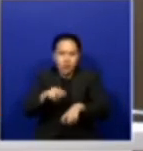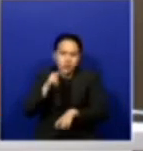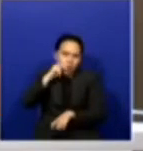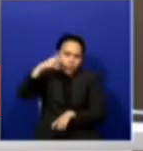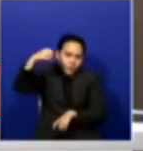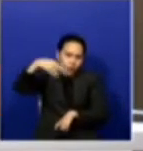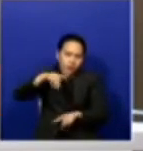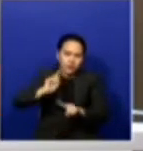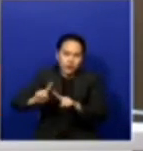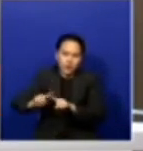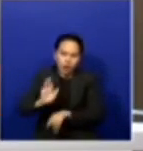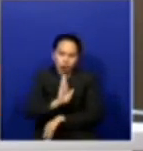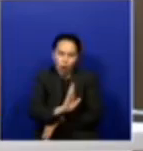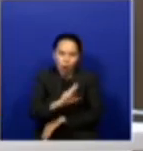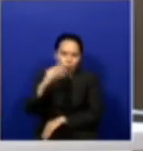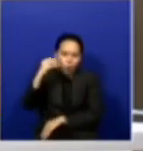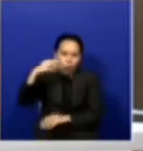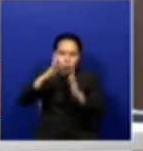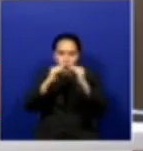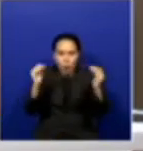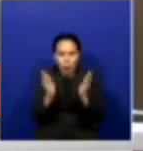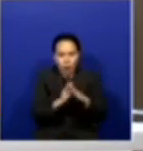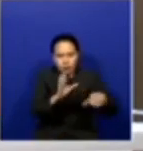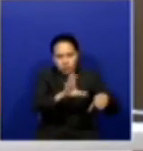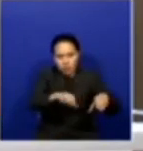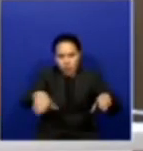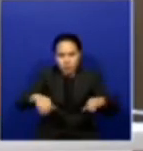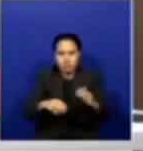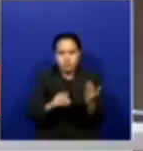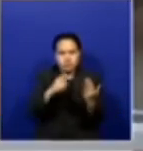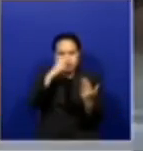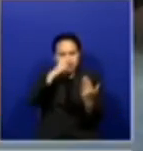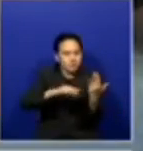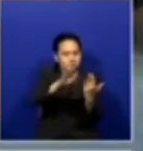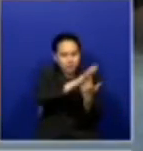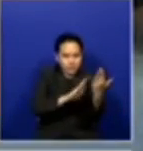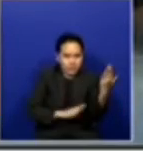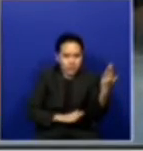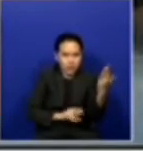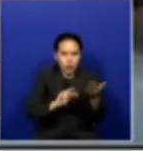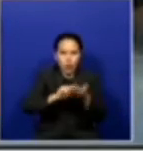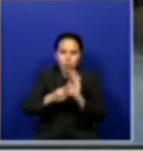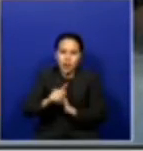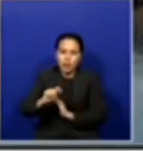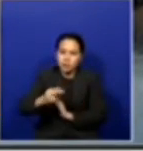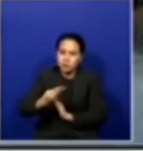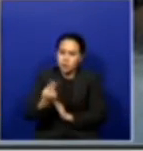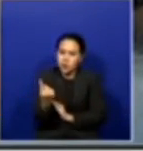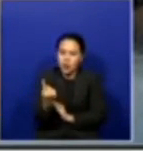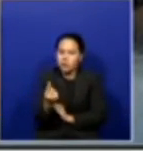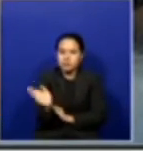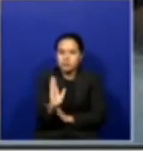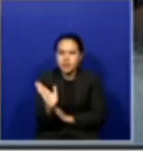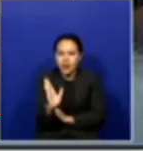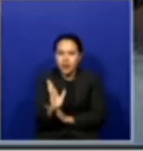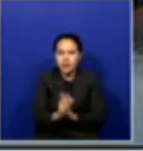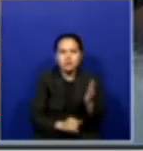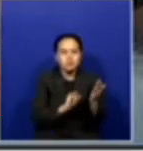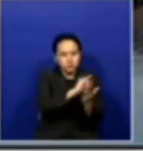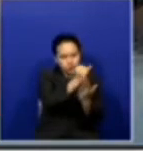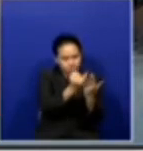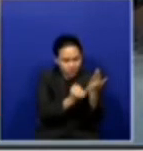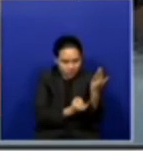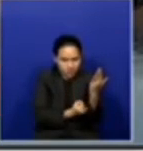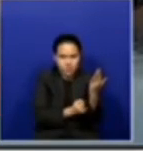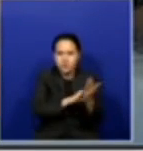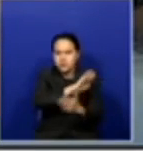วาอารามต่างๆทั่วประเทศเลยนะครับไม่ใช่ที่จังหวัดปทุมที่เดียวนะฮะเพราะว่าบางวัดเนี่ยค่าไฟเนี่ยอาจจะเ